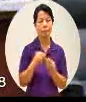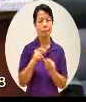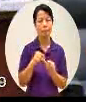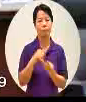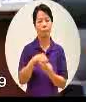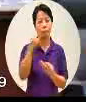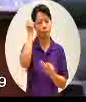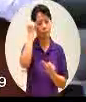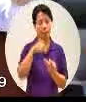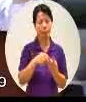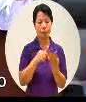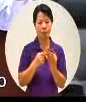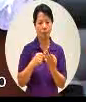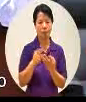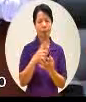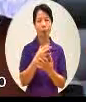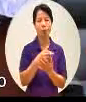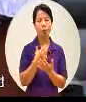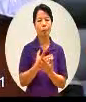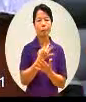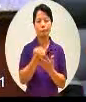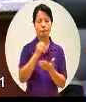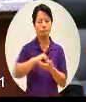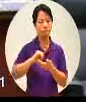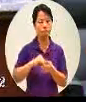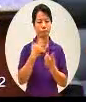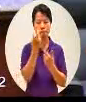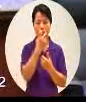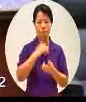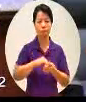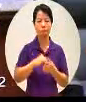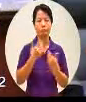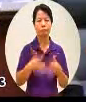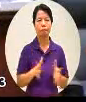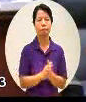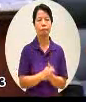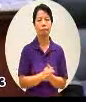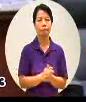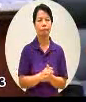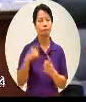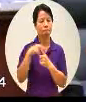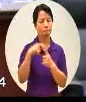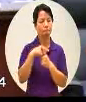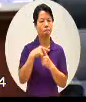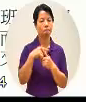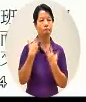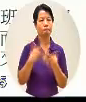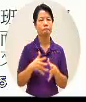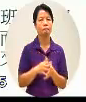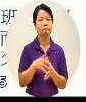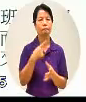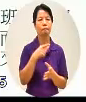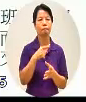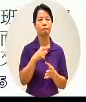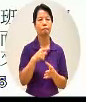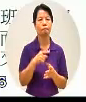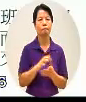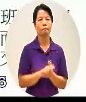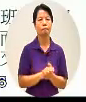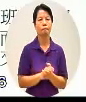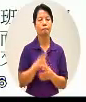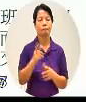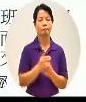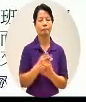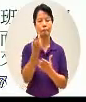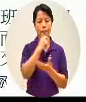就想方，搁要起遐啊。正人就咧讲啊，你即马以这迄落吼，这